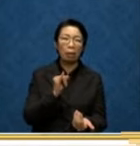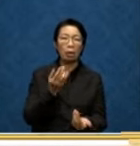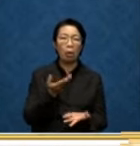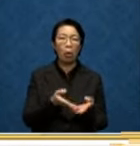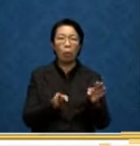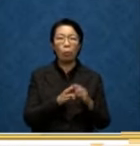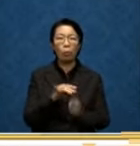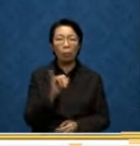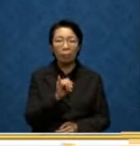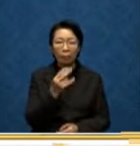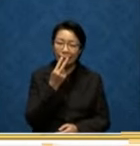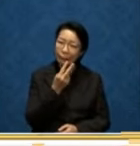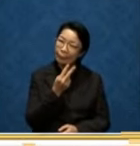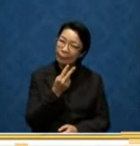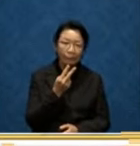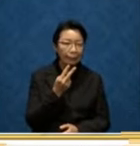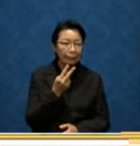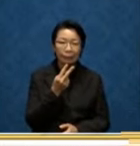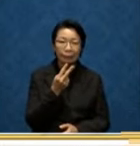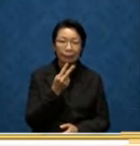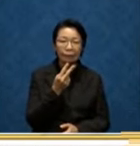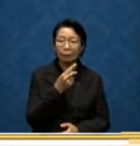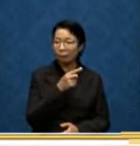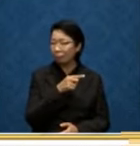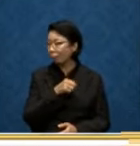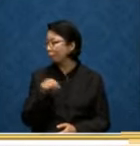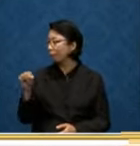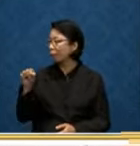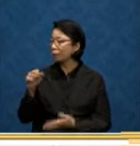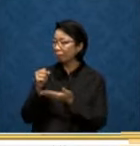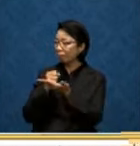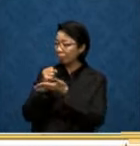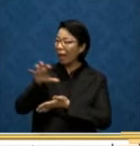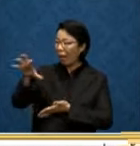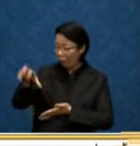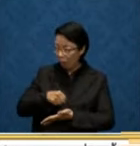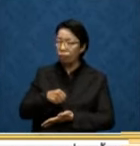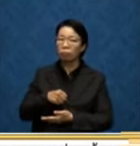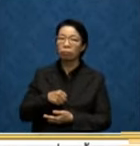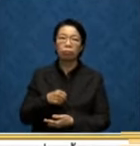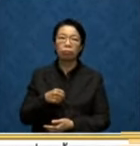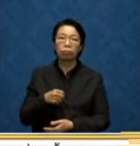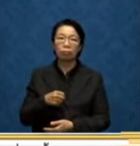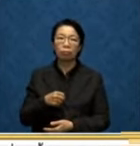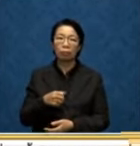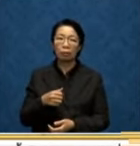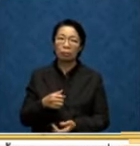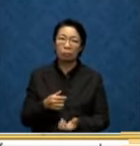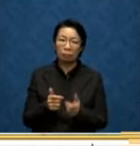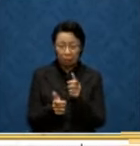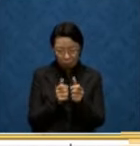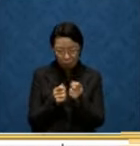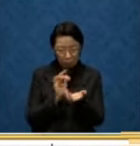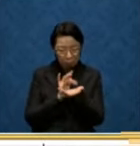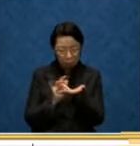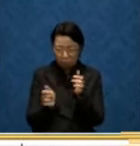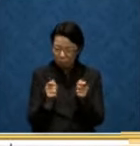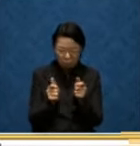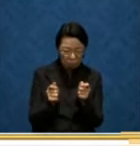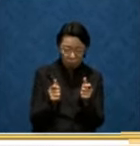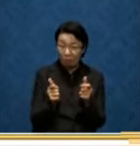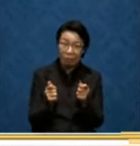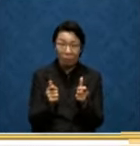บครัวตัวเขาเองก็เลยเข้าสู่ยาเสพติดจับกลุ่มกันเล่นเกมแบบไม่หยุดเลย